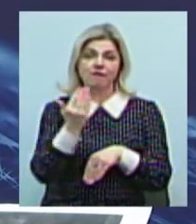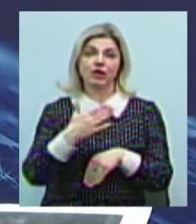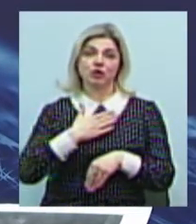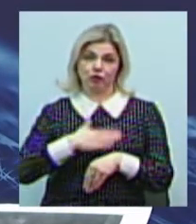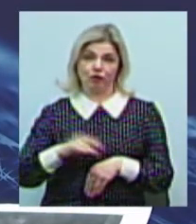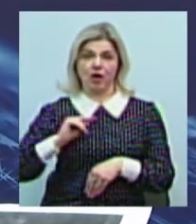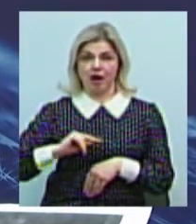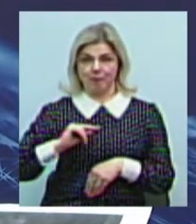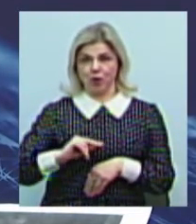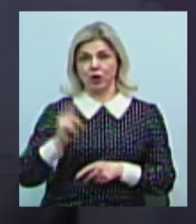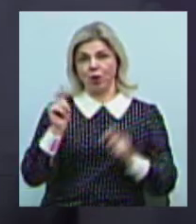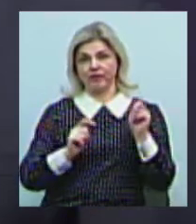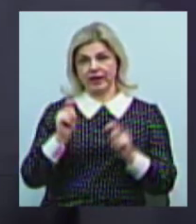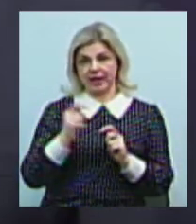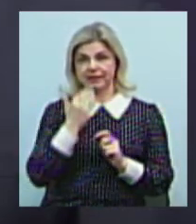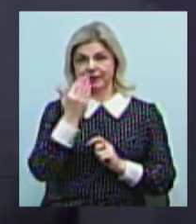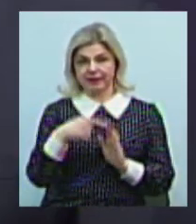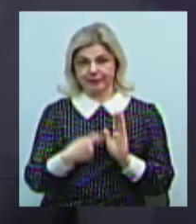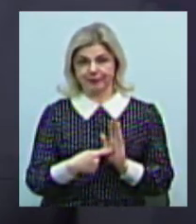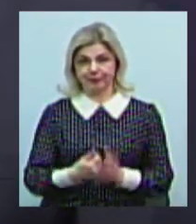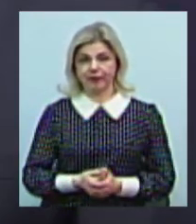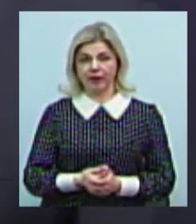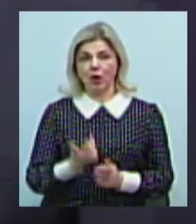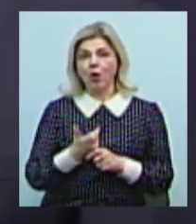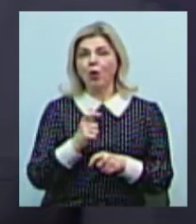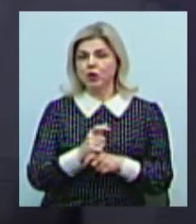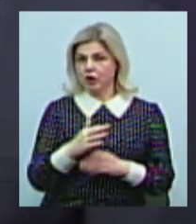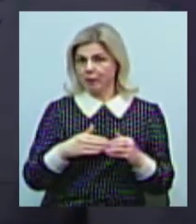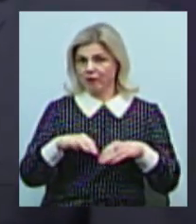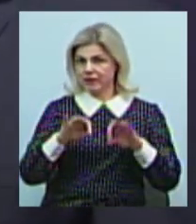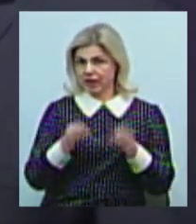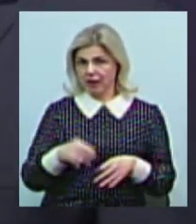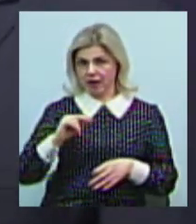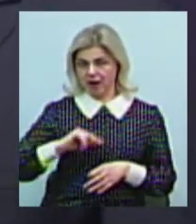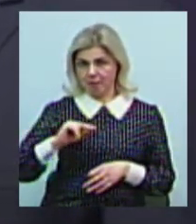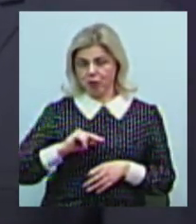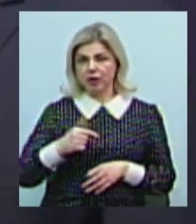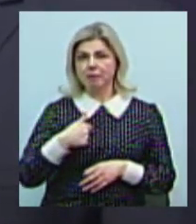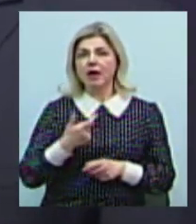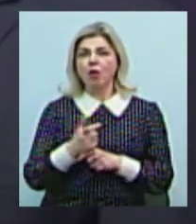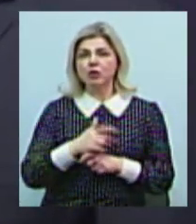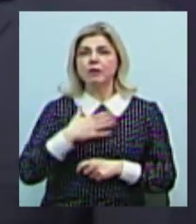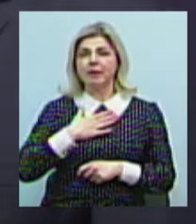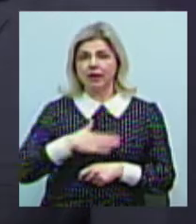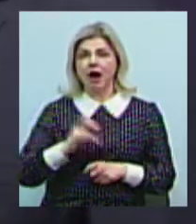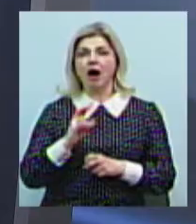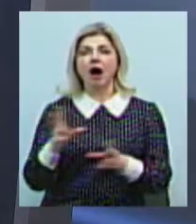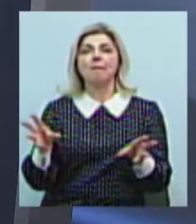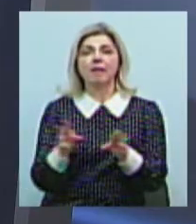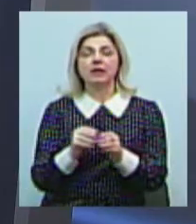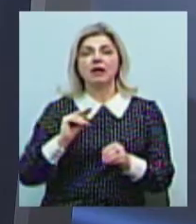роботою конференції? Дуже професійна робота. Мені було дуже приємно бачити, як в місті працюють